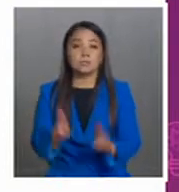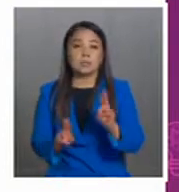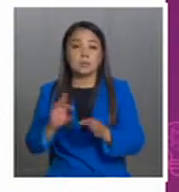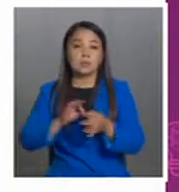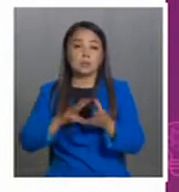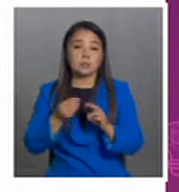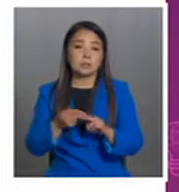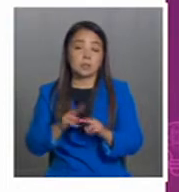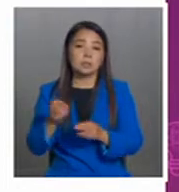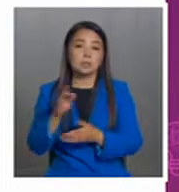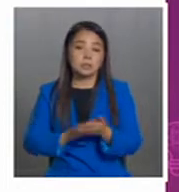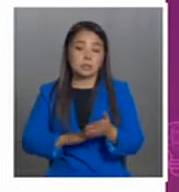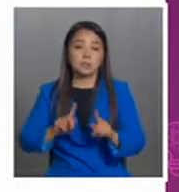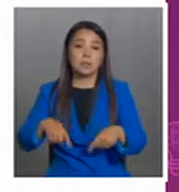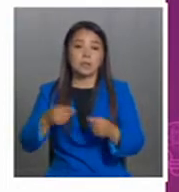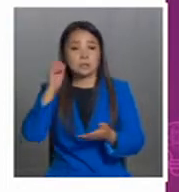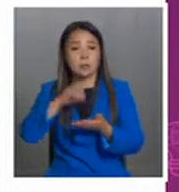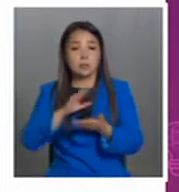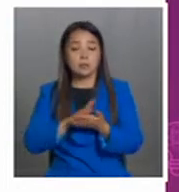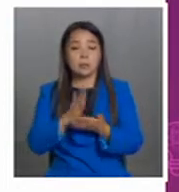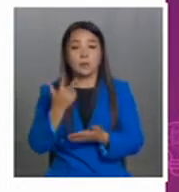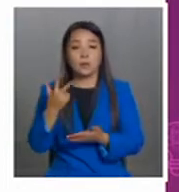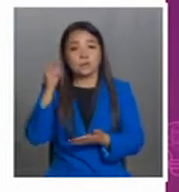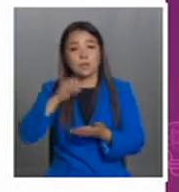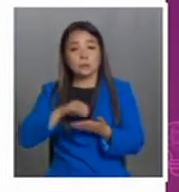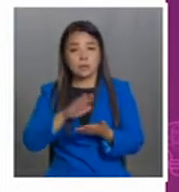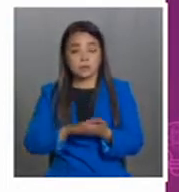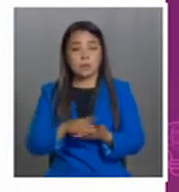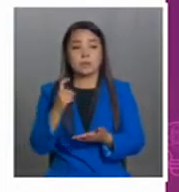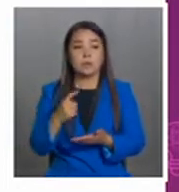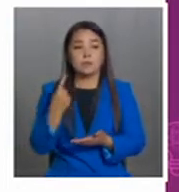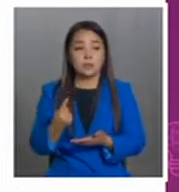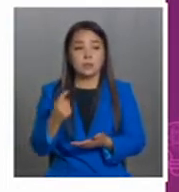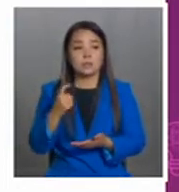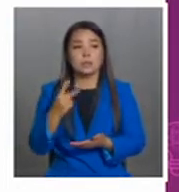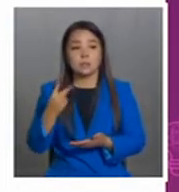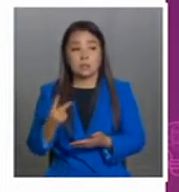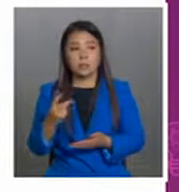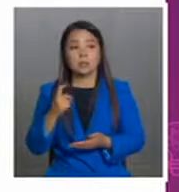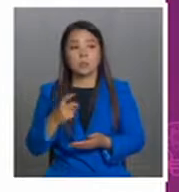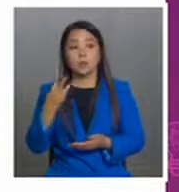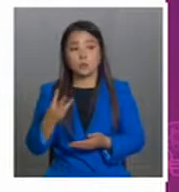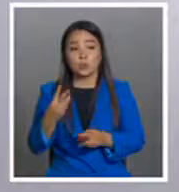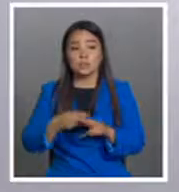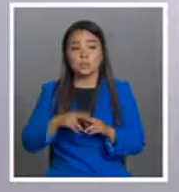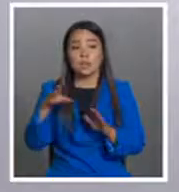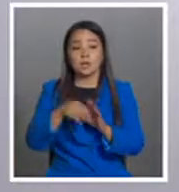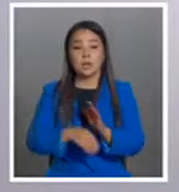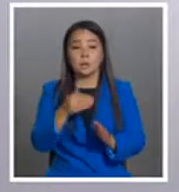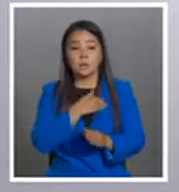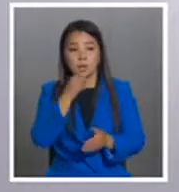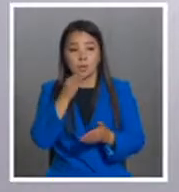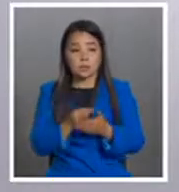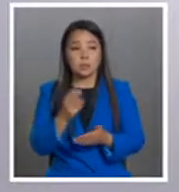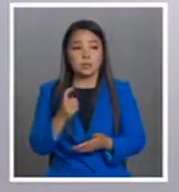қарай біз берілген сандарды, яғни 3 санға x1, x2, x3 деп белгілеу енгізетін болсақ, онда